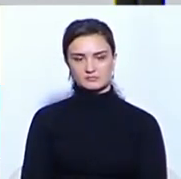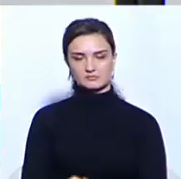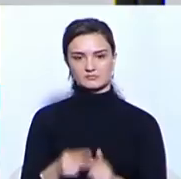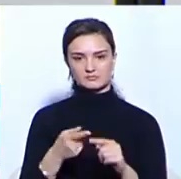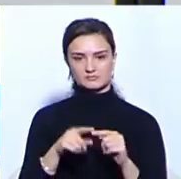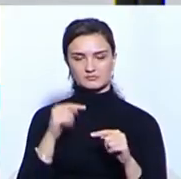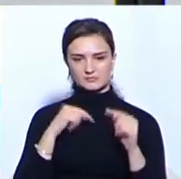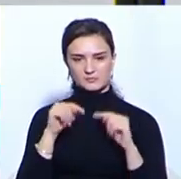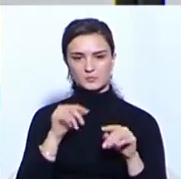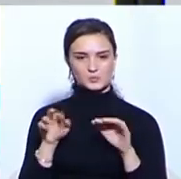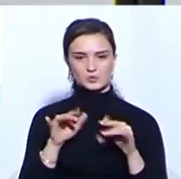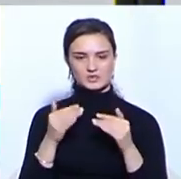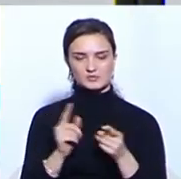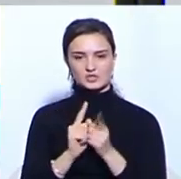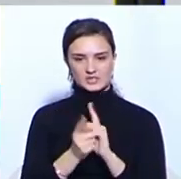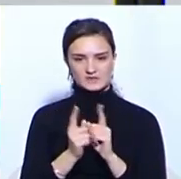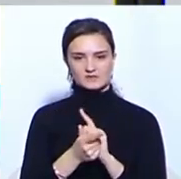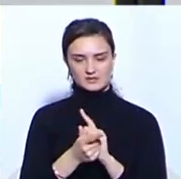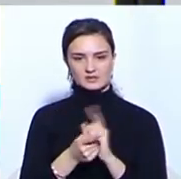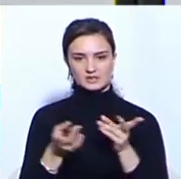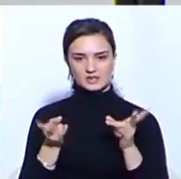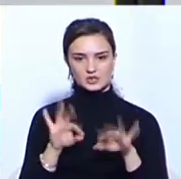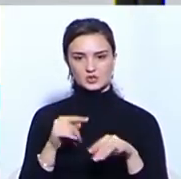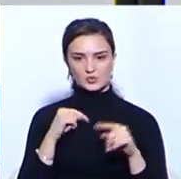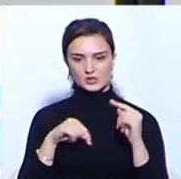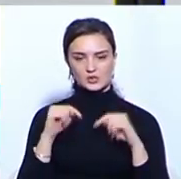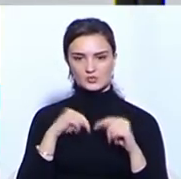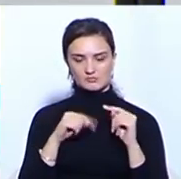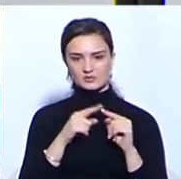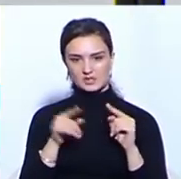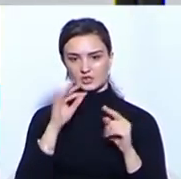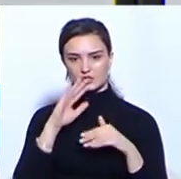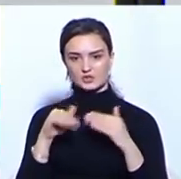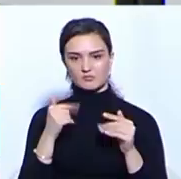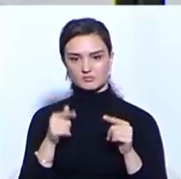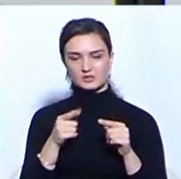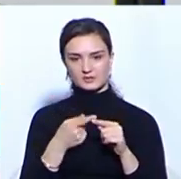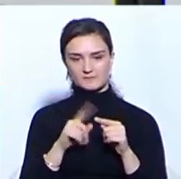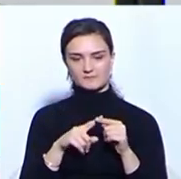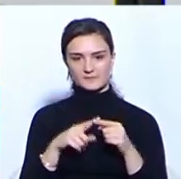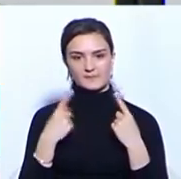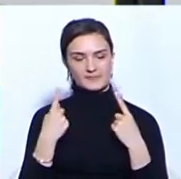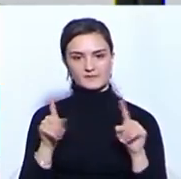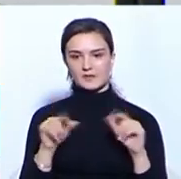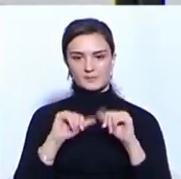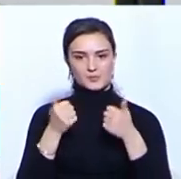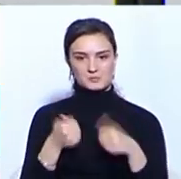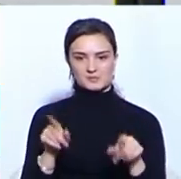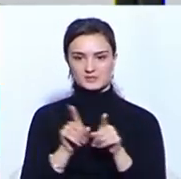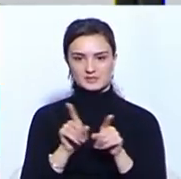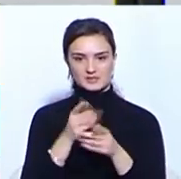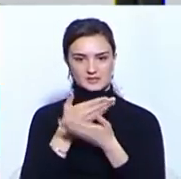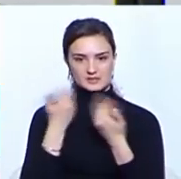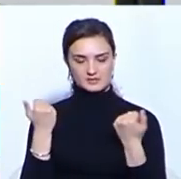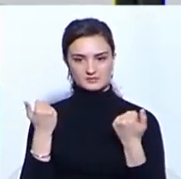დანაწიბურებას იწვევს, ფუნქციების შეცვლას იწვევს, დარჩენილი ორგანოების და სისტემების და ასე შემდეგ. აი სხვა მეთოდებს ეს არ